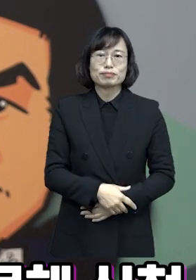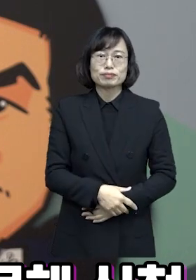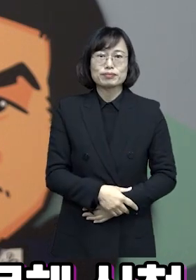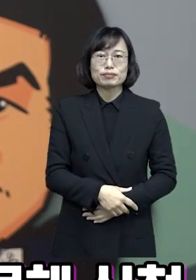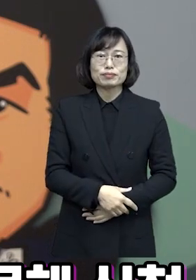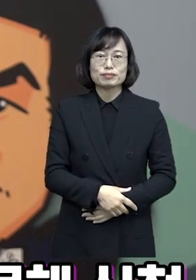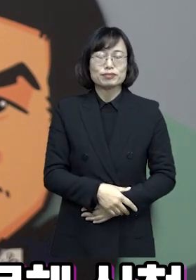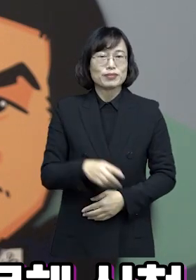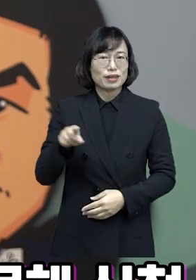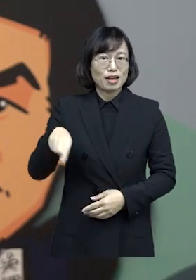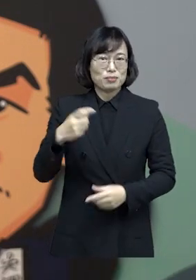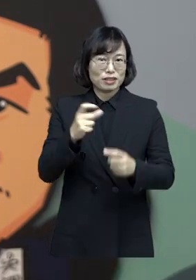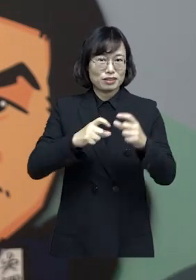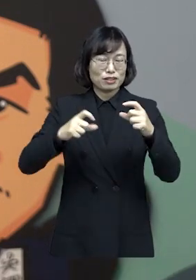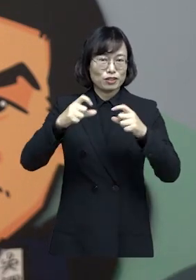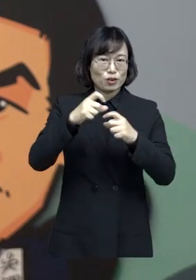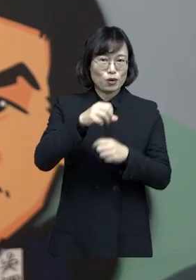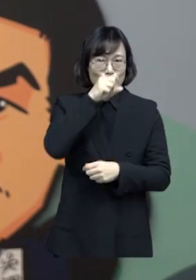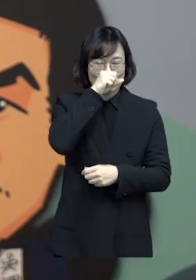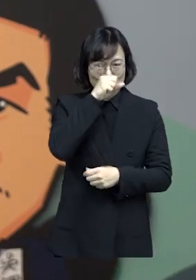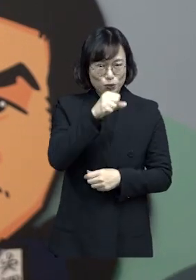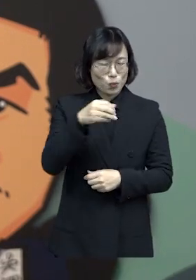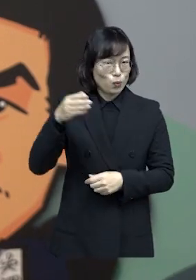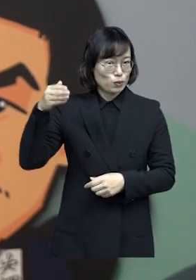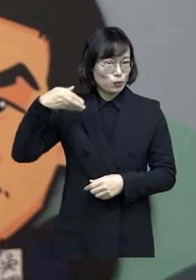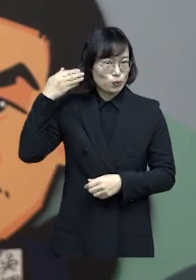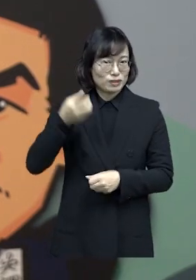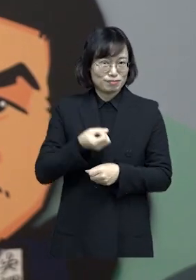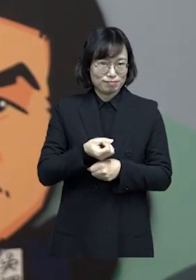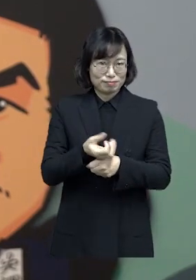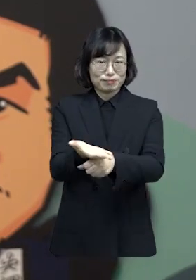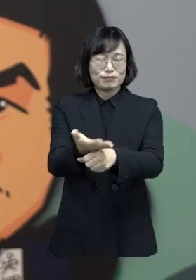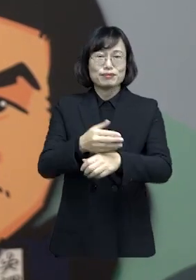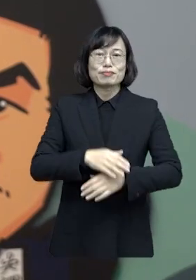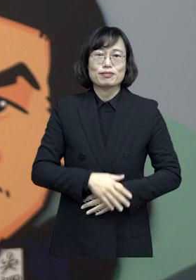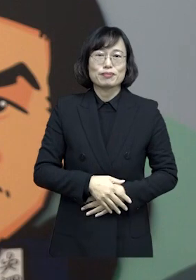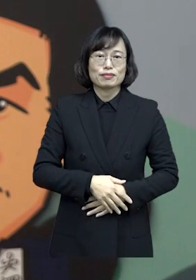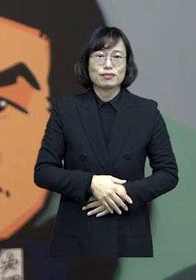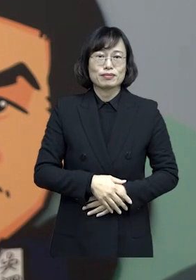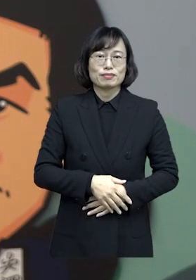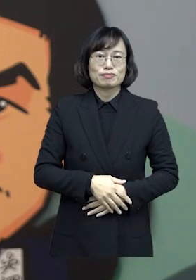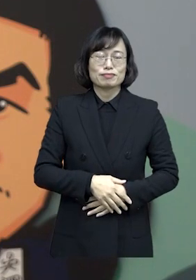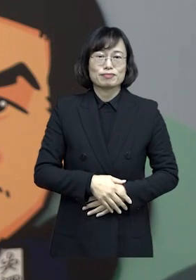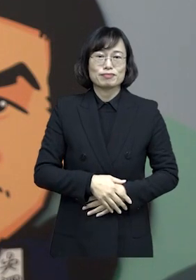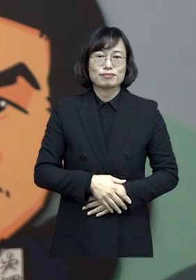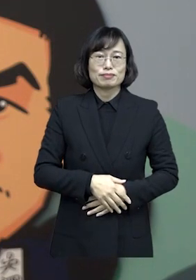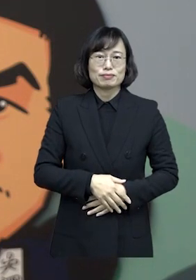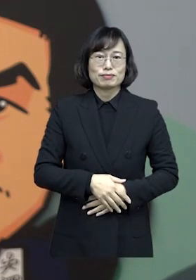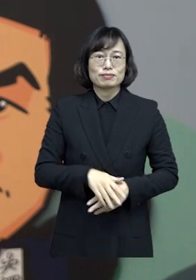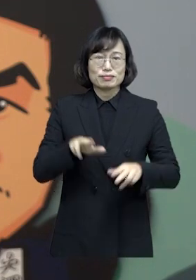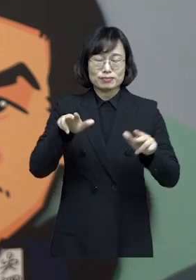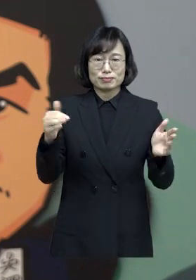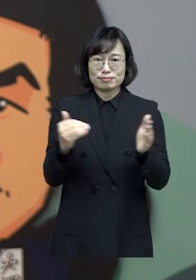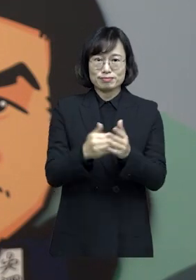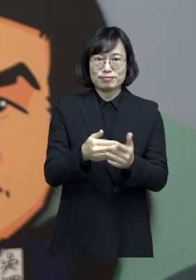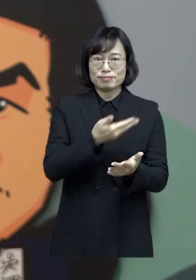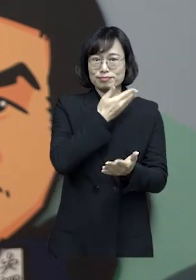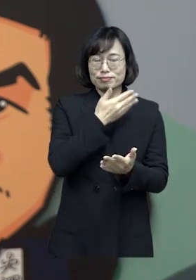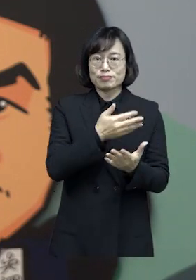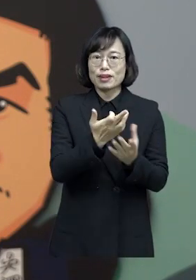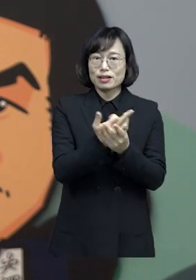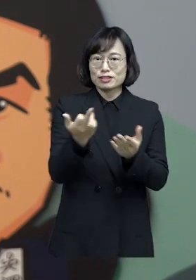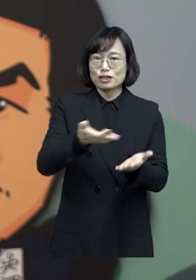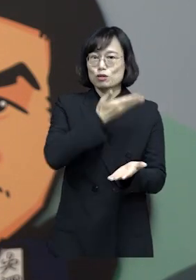방문해 신청하시면 됩니다. 그럼 다음 시간에도 알차고 유익한 소식 전해드릴 것을 약속드리면서